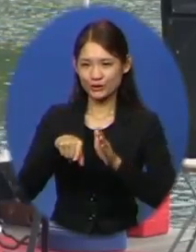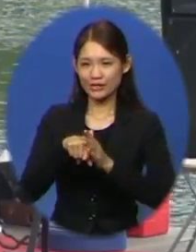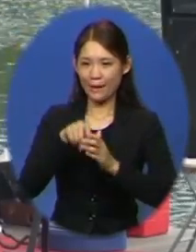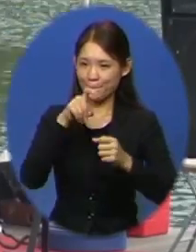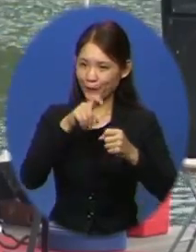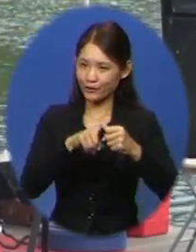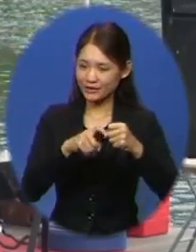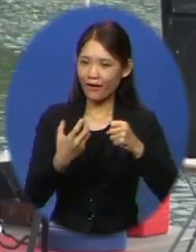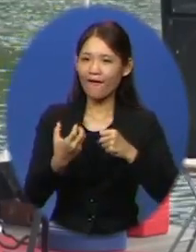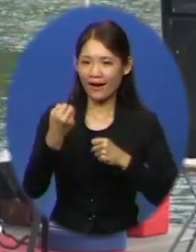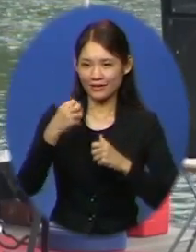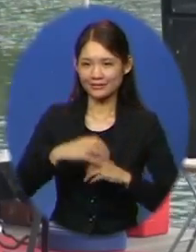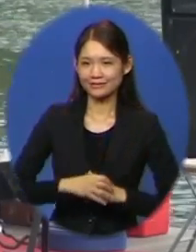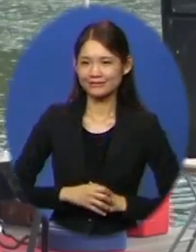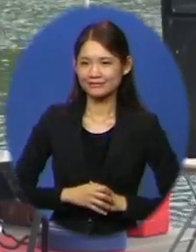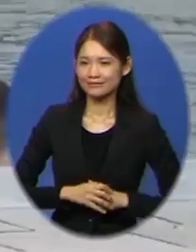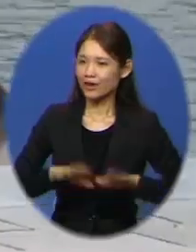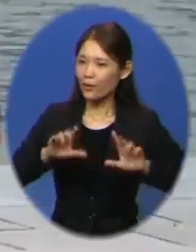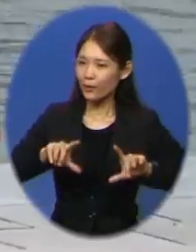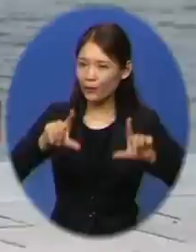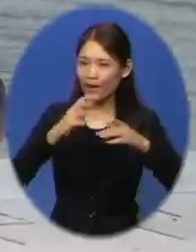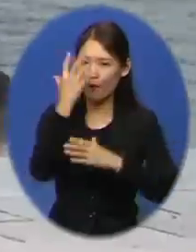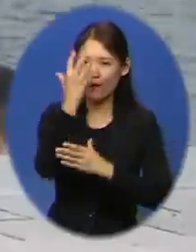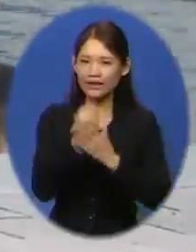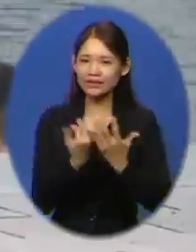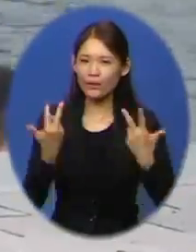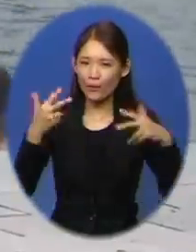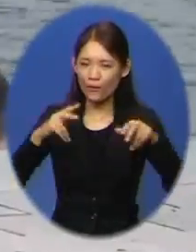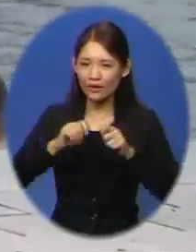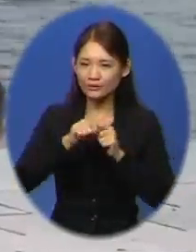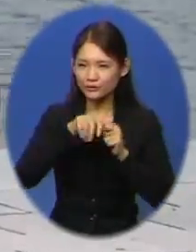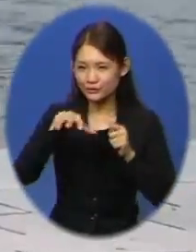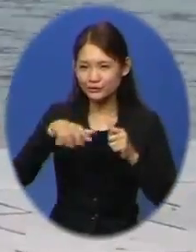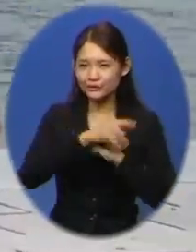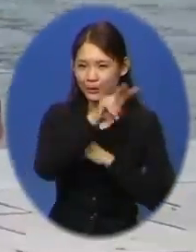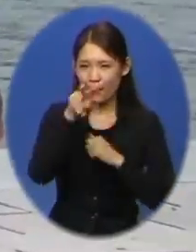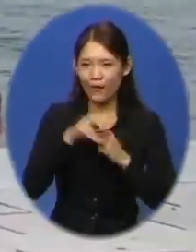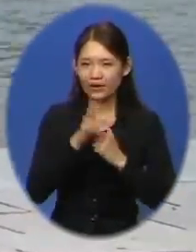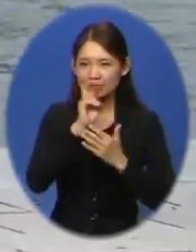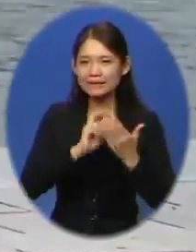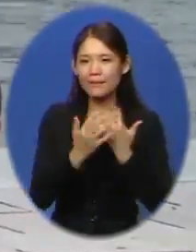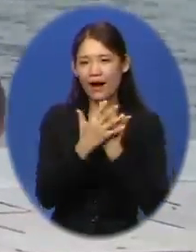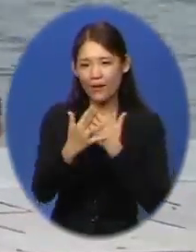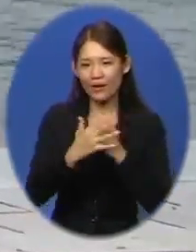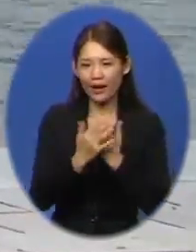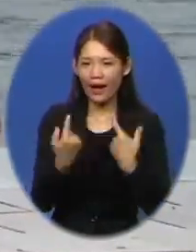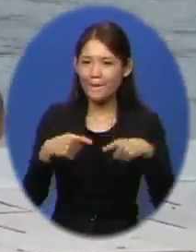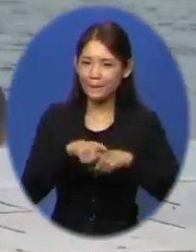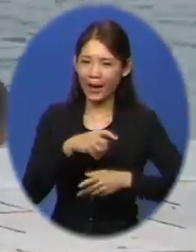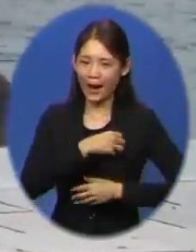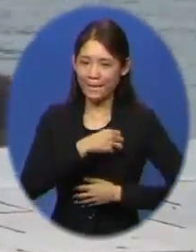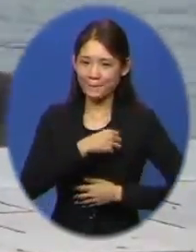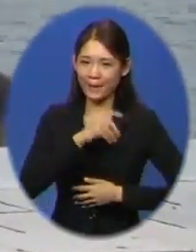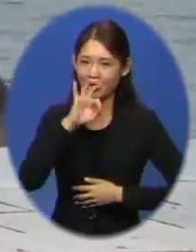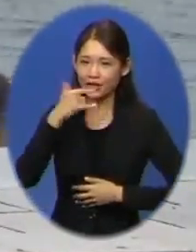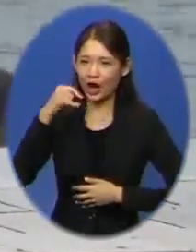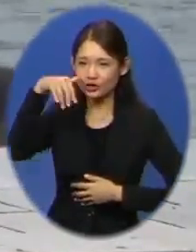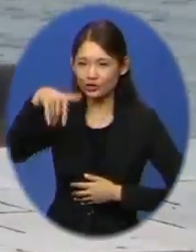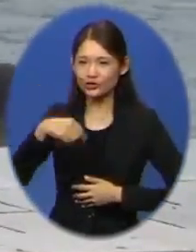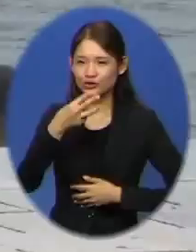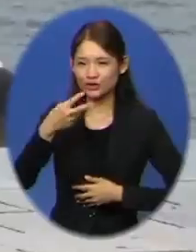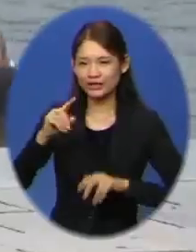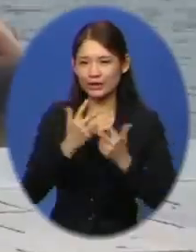합니다. 올해 월드컵 공원 수변 음악회는 음악 동호회인 연출이